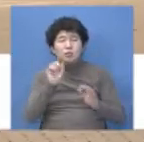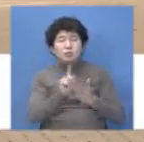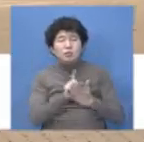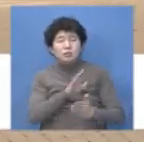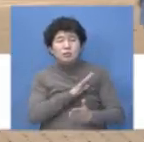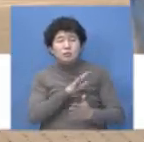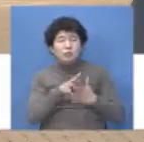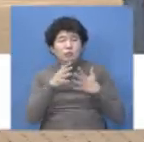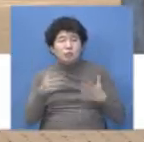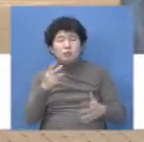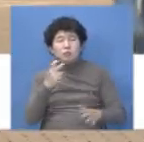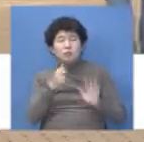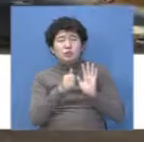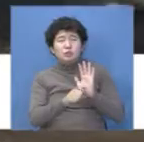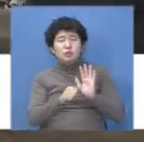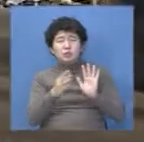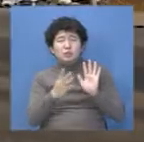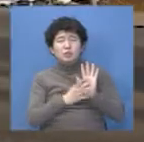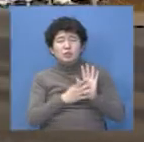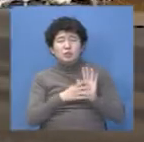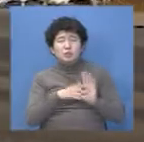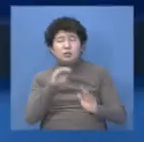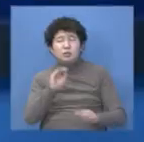более 269 тысяч рабочих мест.